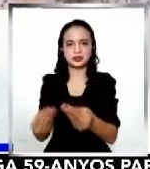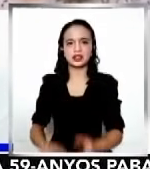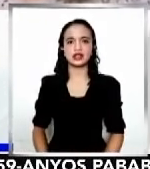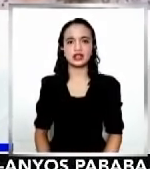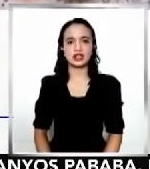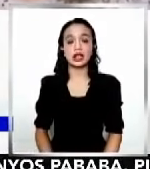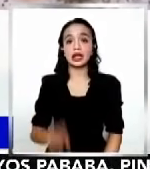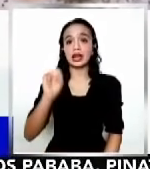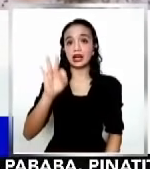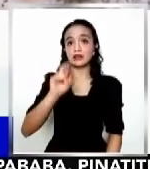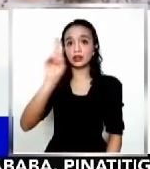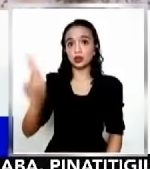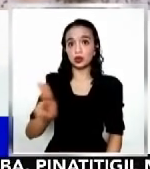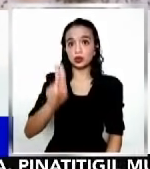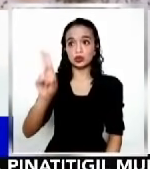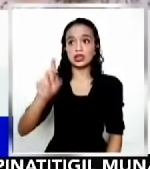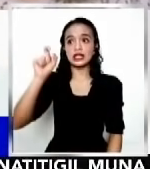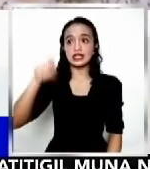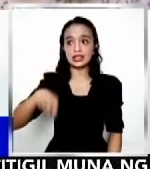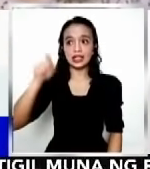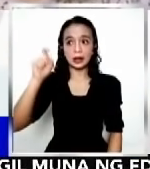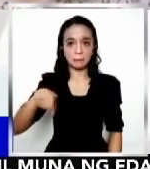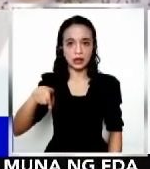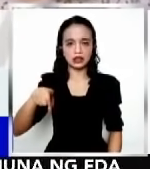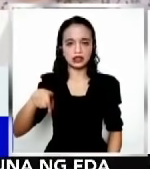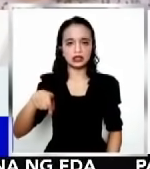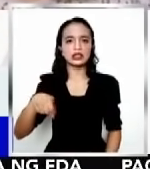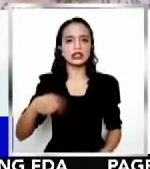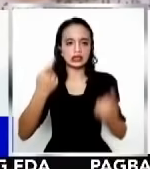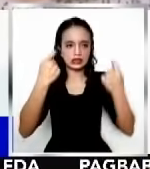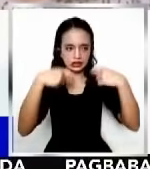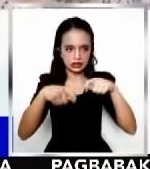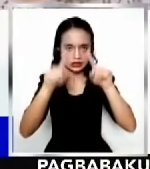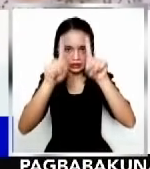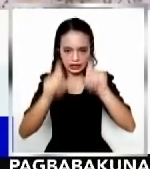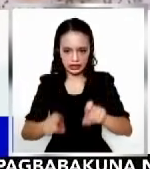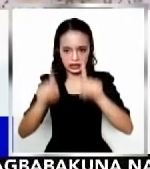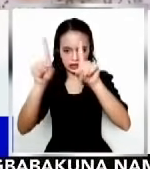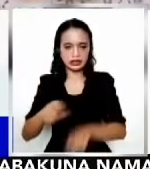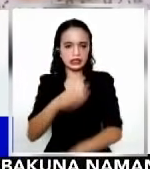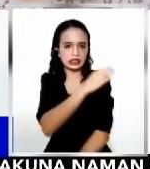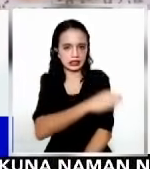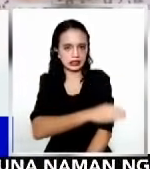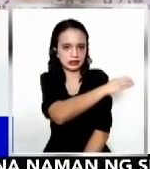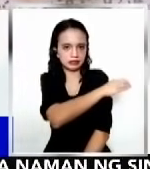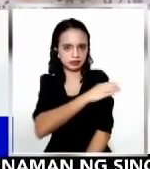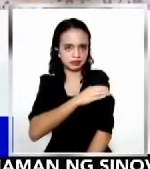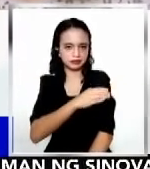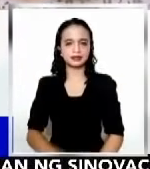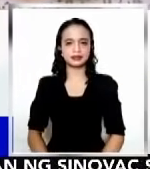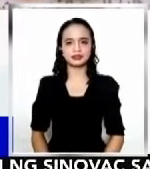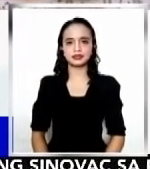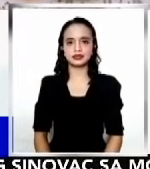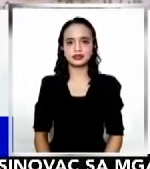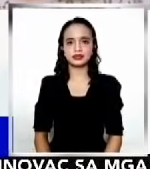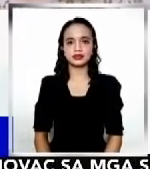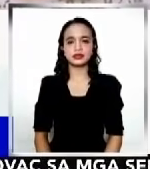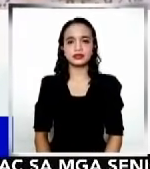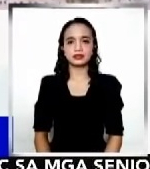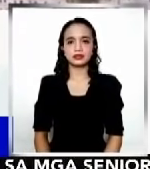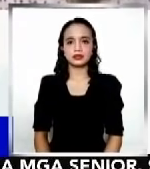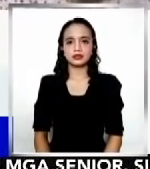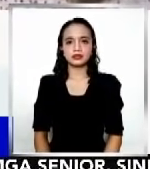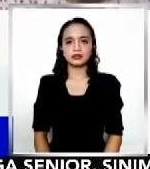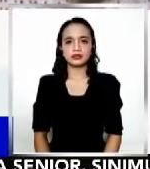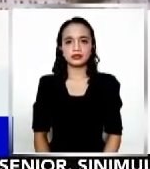should be under a clinical trial. Mm-hmm. So kung meron mang gagamit